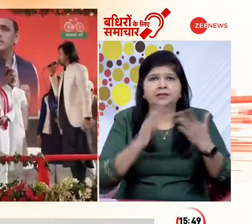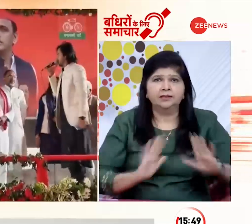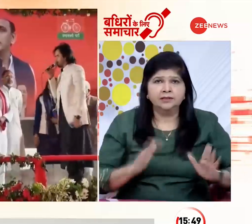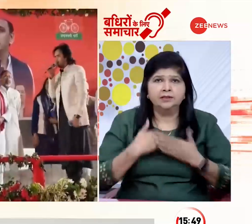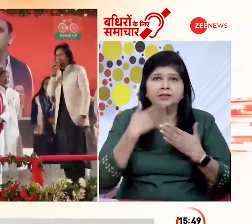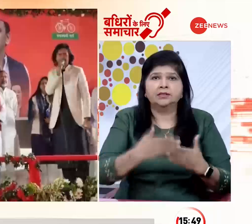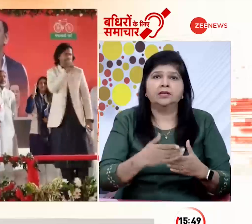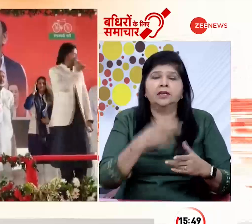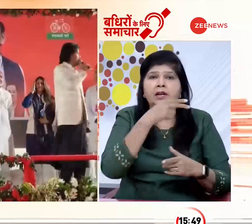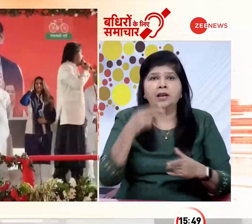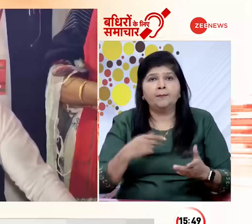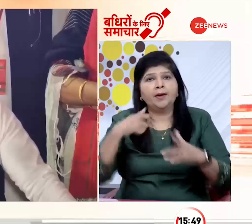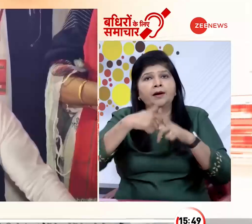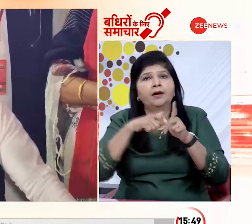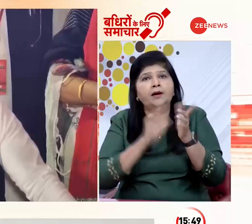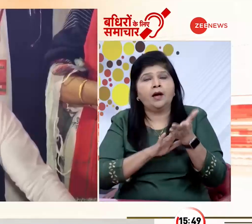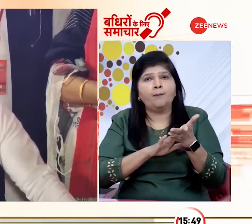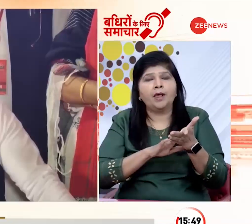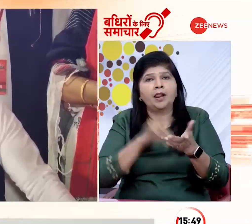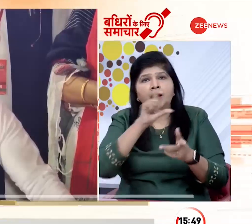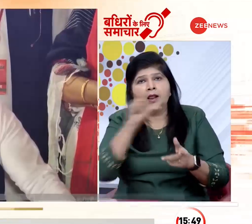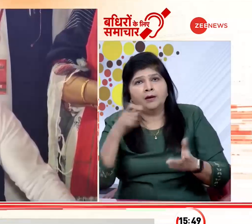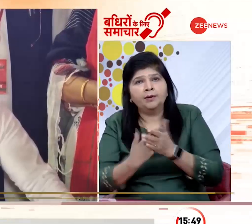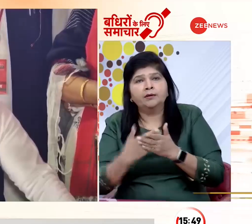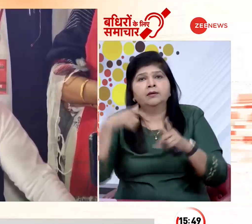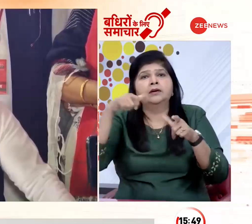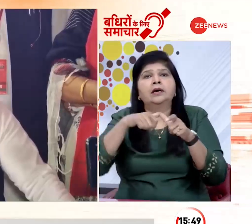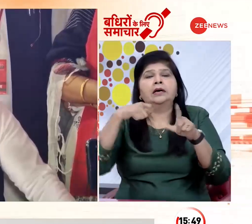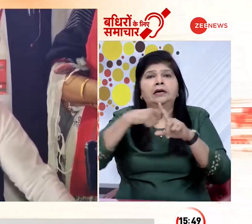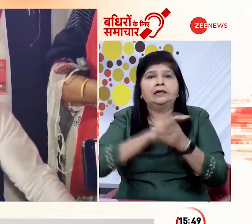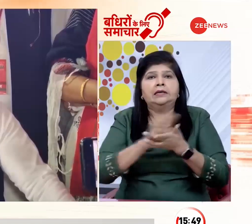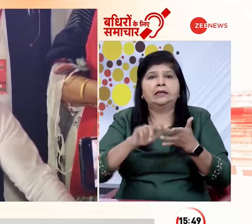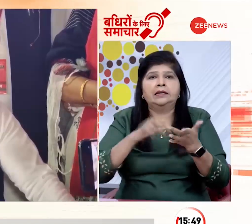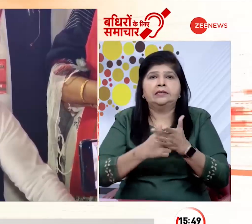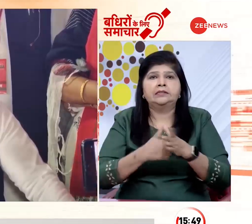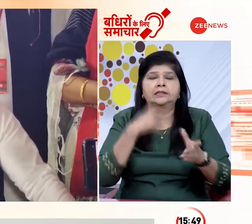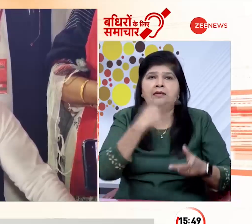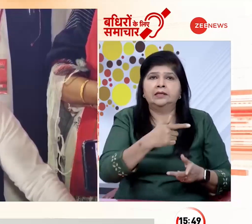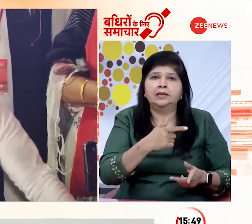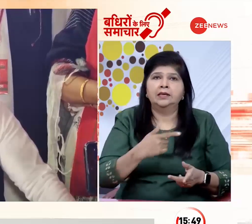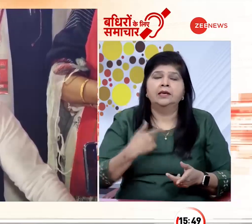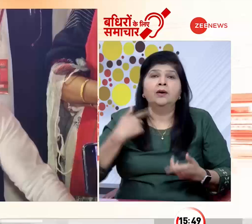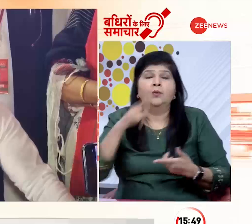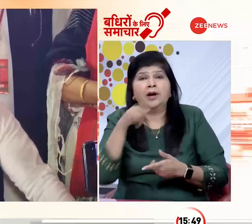हैं और जिनके नाम में कमल हो वो अखिलेश ही कहेंगे, अखिलेश नहीं।